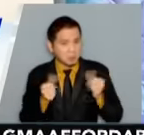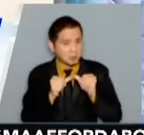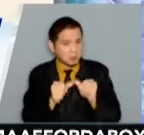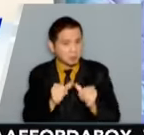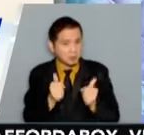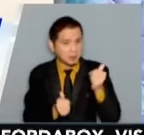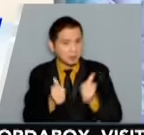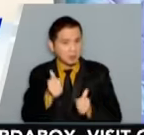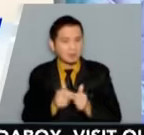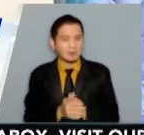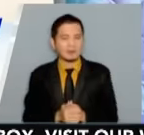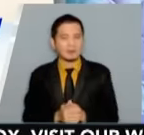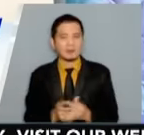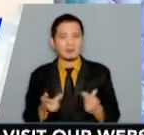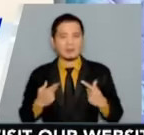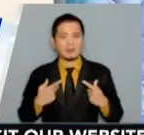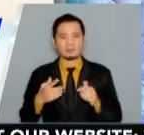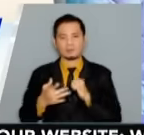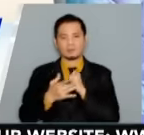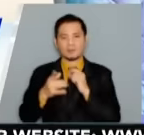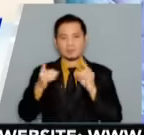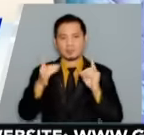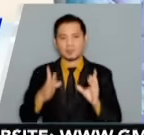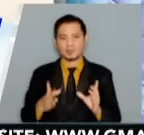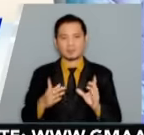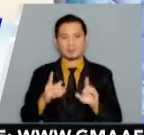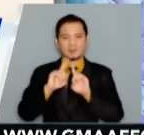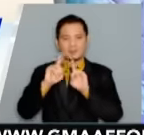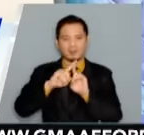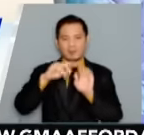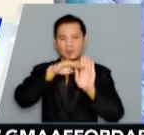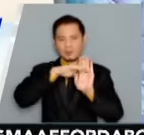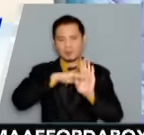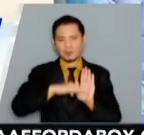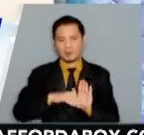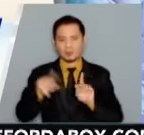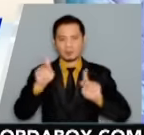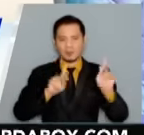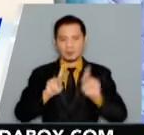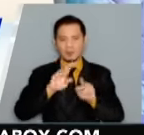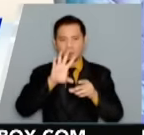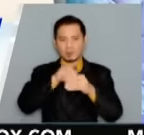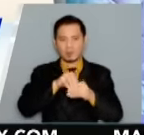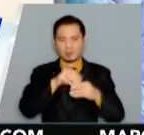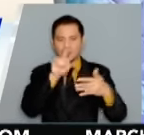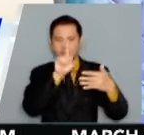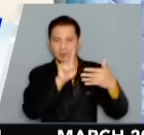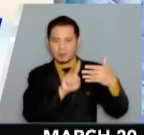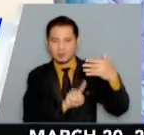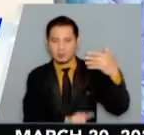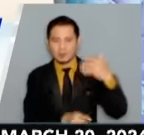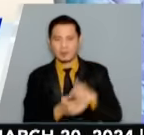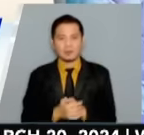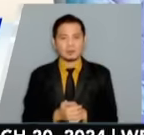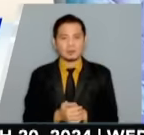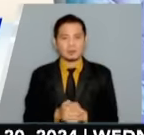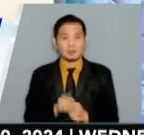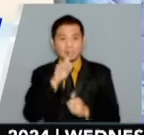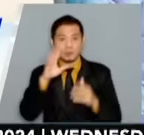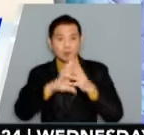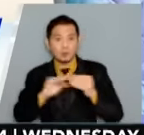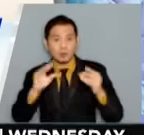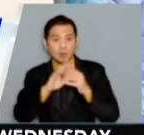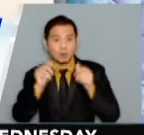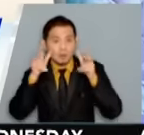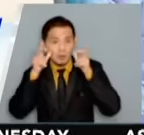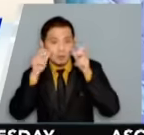technical director na si Papa Ding ng Barangay LS at idinirek ni Bea Oy. Mapapakinggan niyan bukas hanggang Biyernes sa